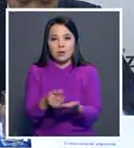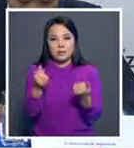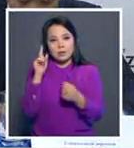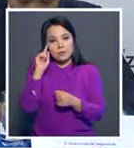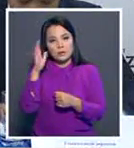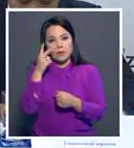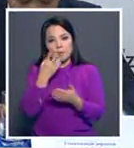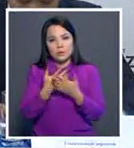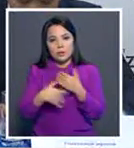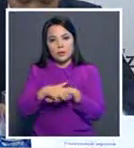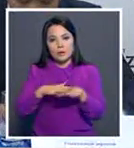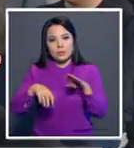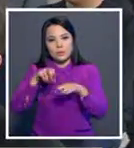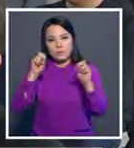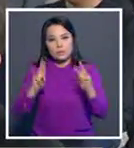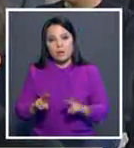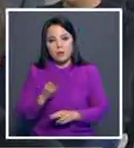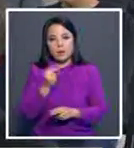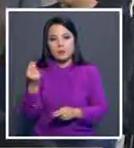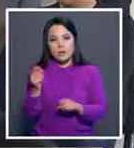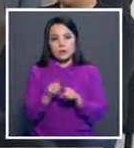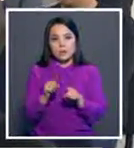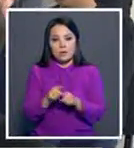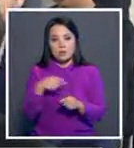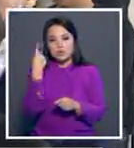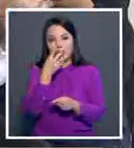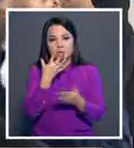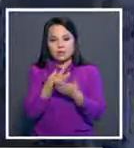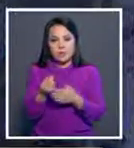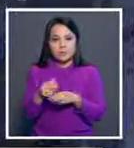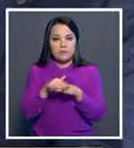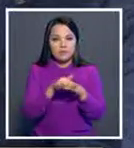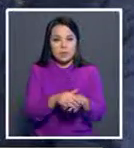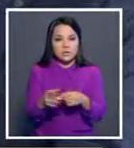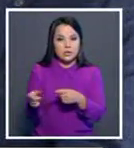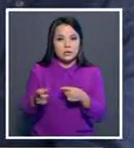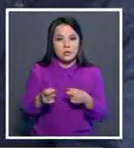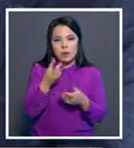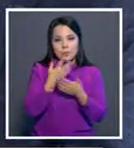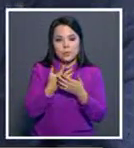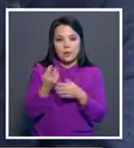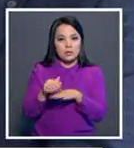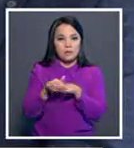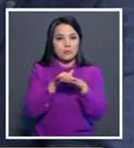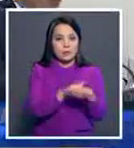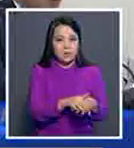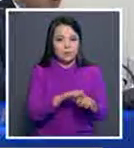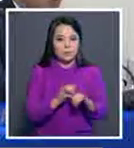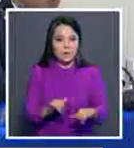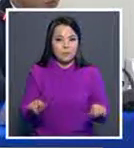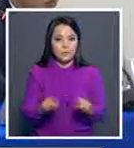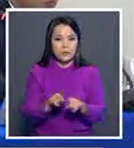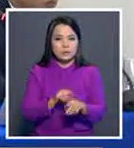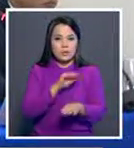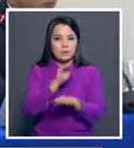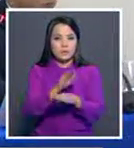мамандар елдегі қаржылық және өнеркәсіптік құрылымдары мен жеке инвесторлардың ресурстарын тартып, инвестициялық жобаларды дамытуға септігін